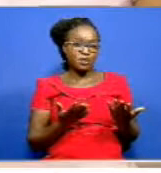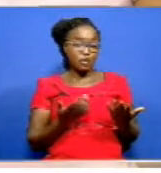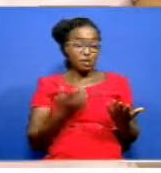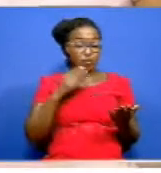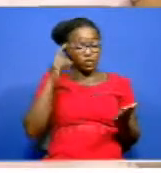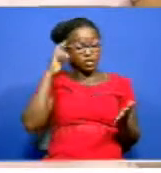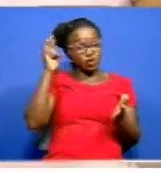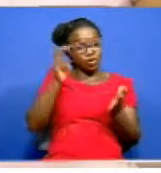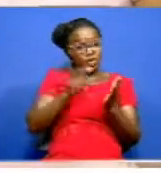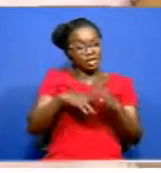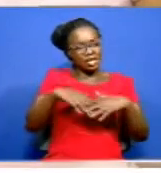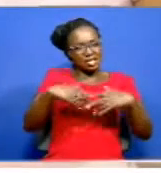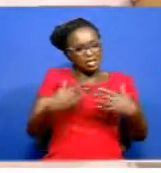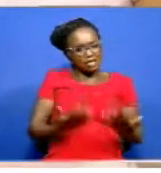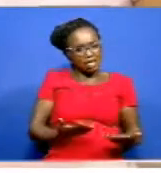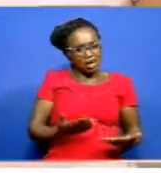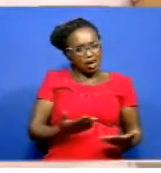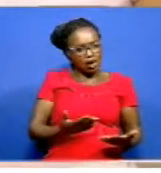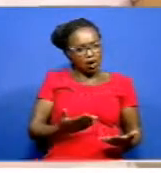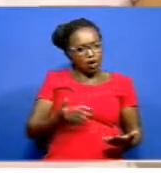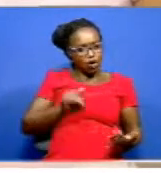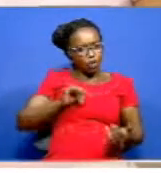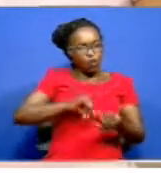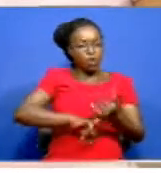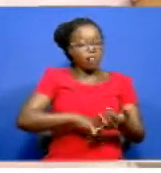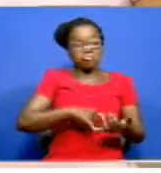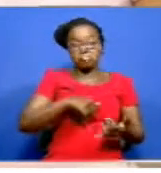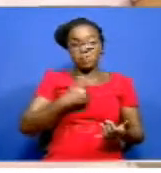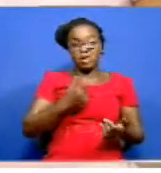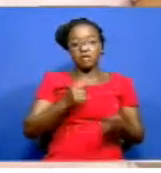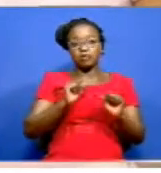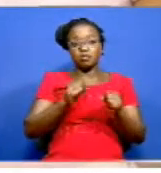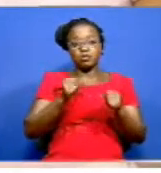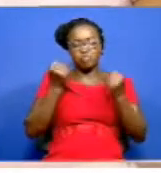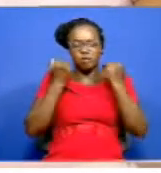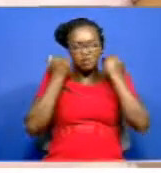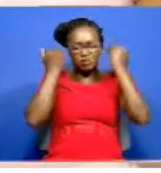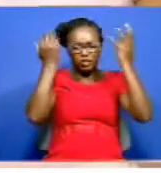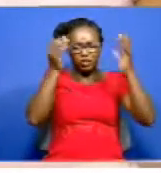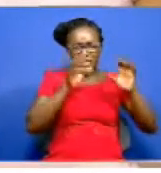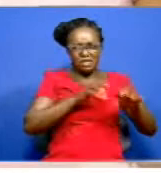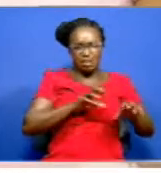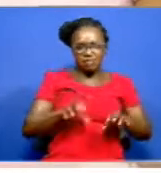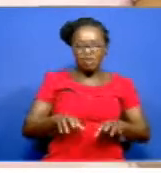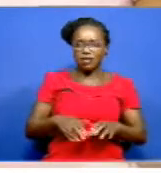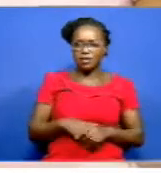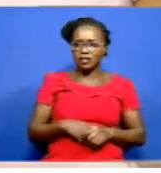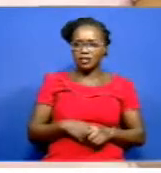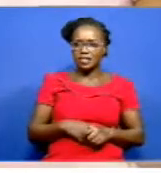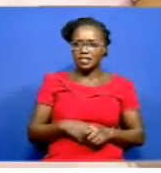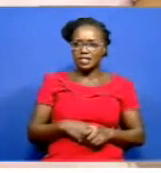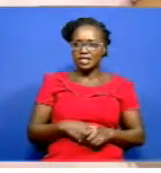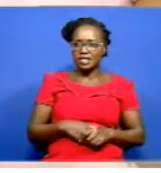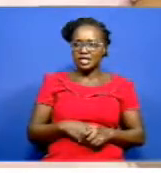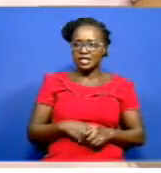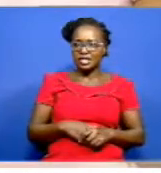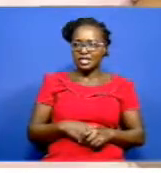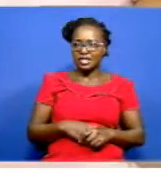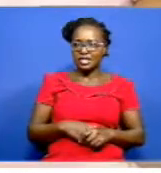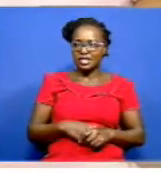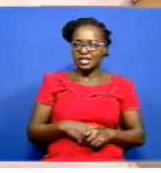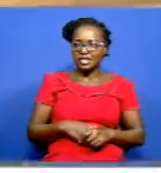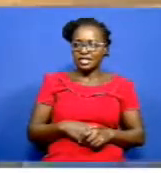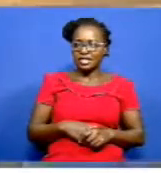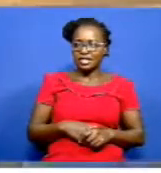kwamba Suleiman ama mkewe Suleiman ana depression. Sasa ndo maana tuko hapa leo.